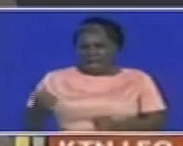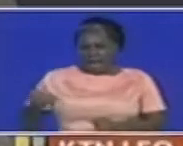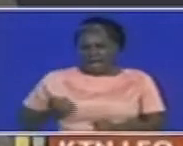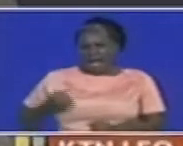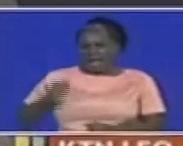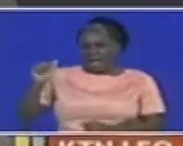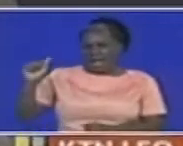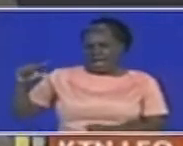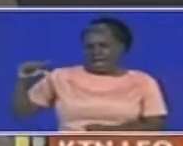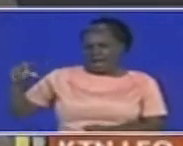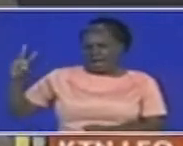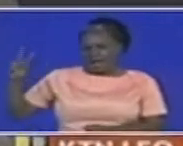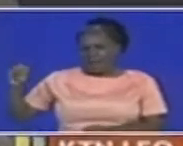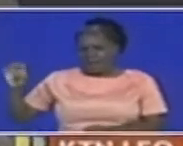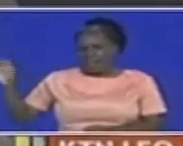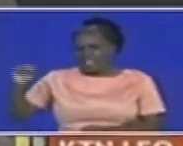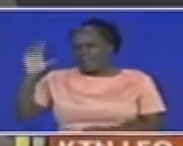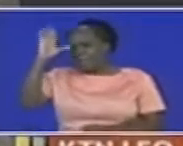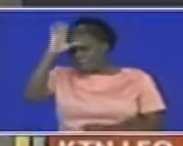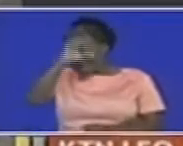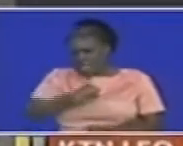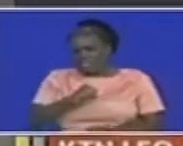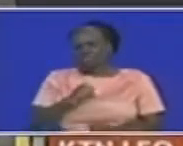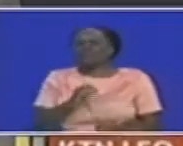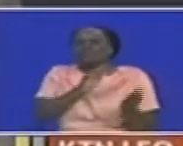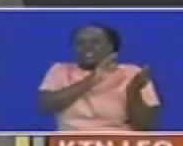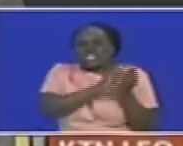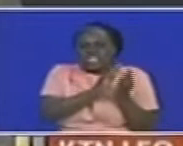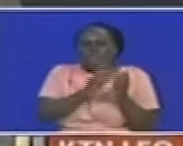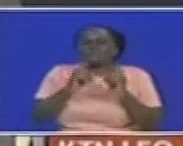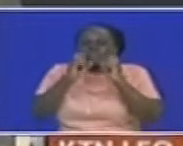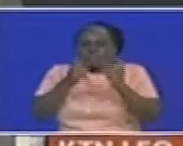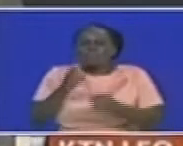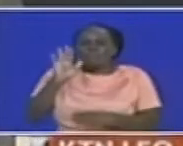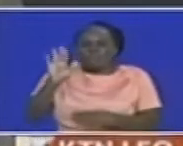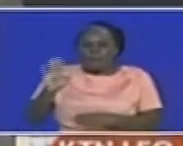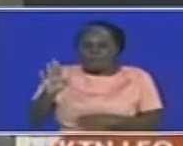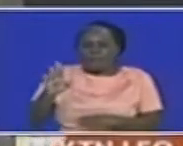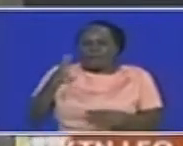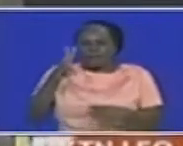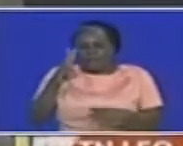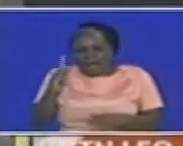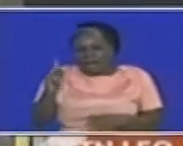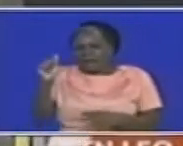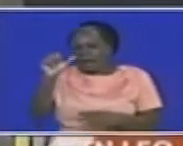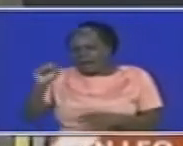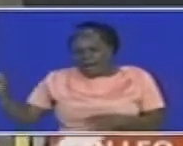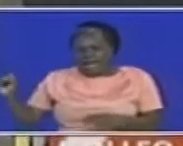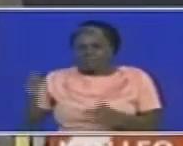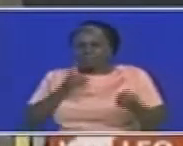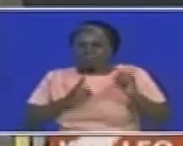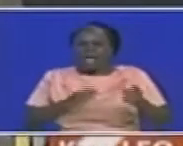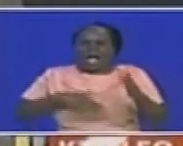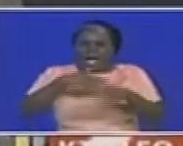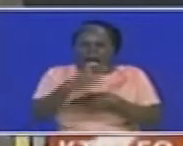Elias Jepkosgei alikosa kuhifadhi taji katika mbio za kilomita 42 za mbio za CAS Marathon baada ya